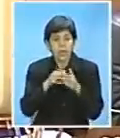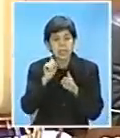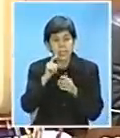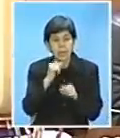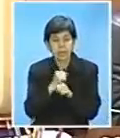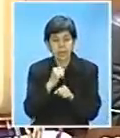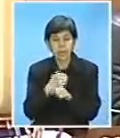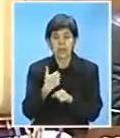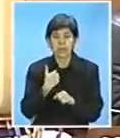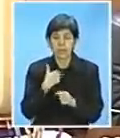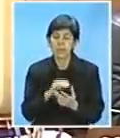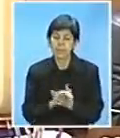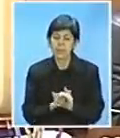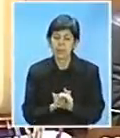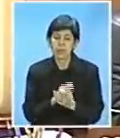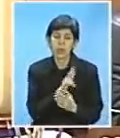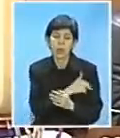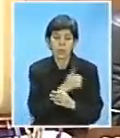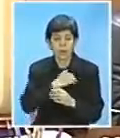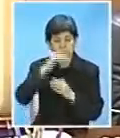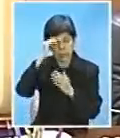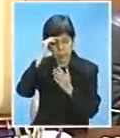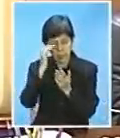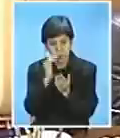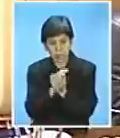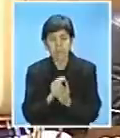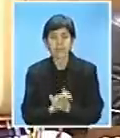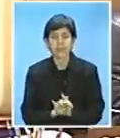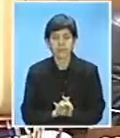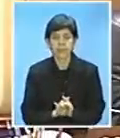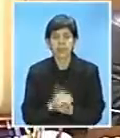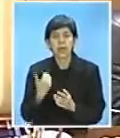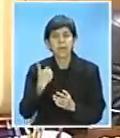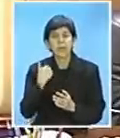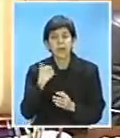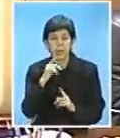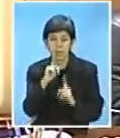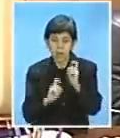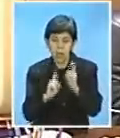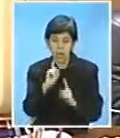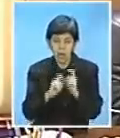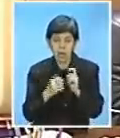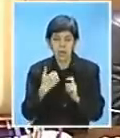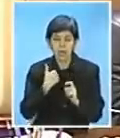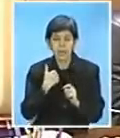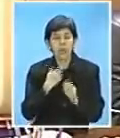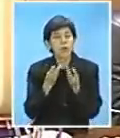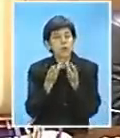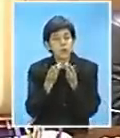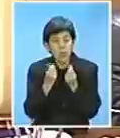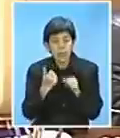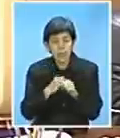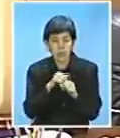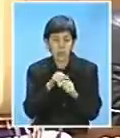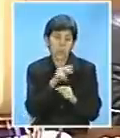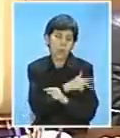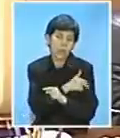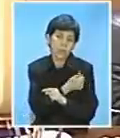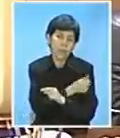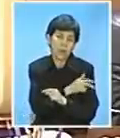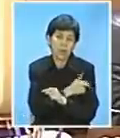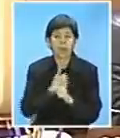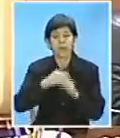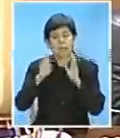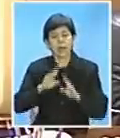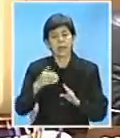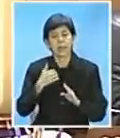รือนิติเวชนะฮะโรงพยาบาลตำรวจก็ดีเนี่ยนะเมื่อมีการตายเกิดขึ้นนะครับตัวเลขทางหมอเนี่ยเขาจะเป็นอีกแ